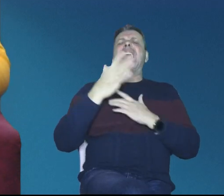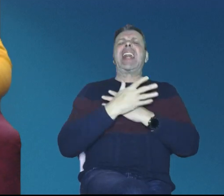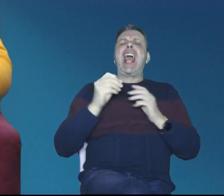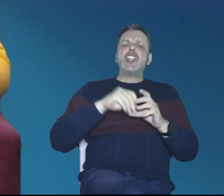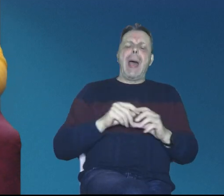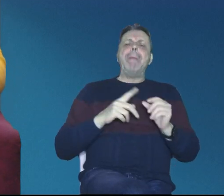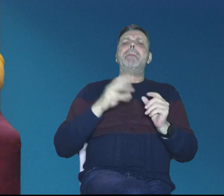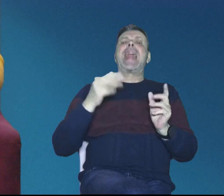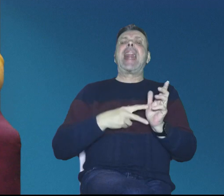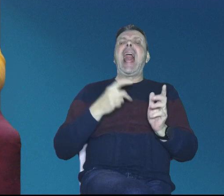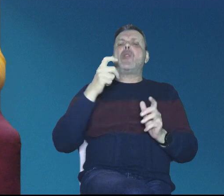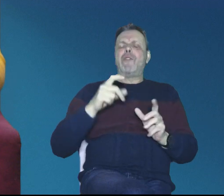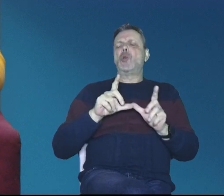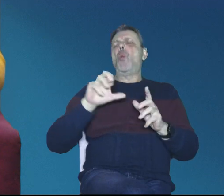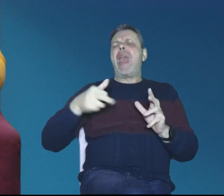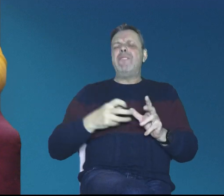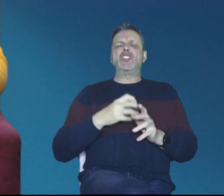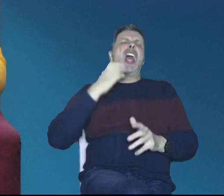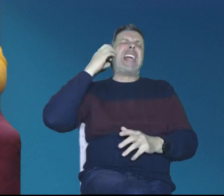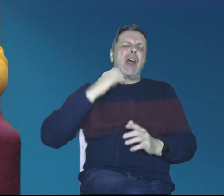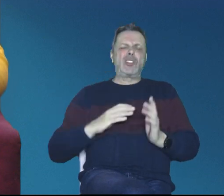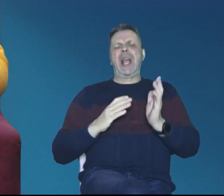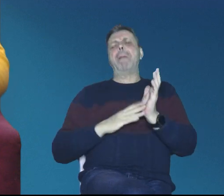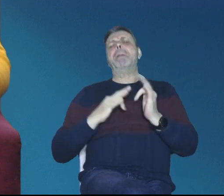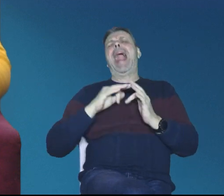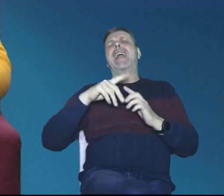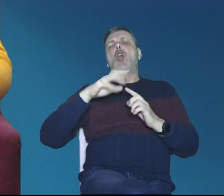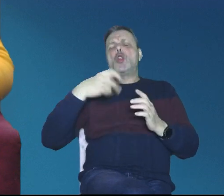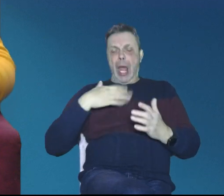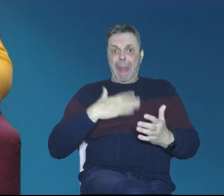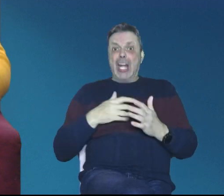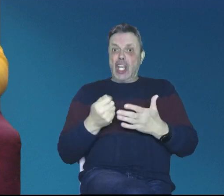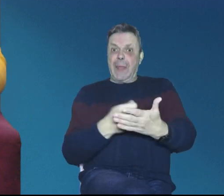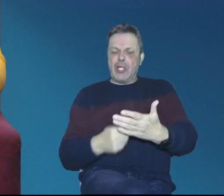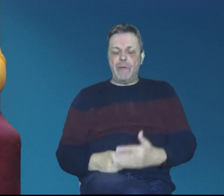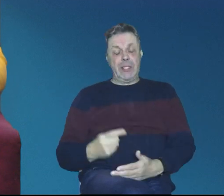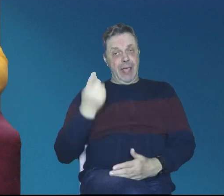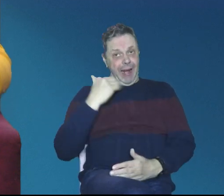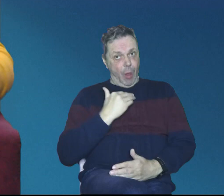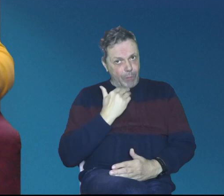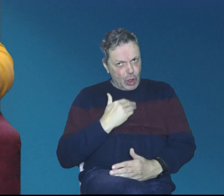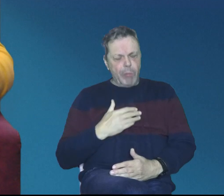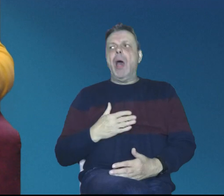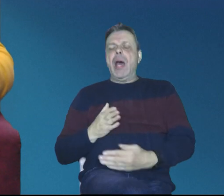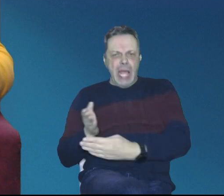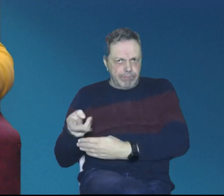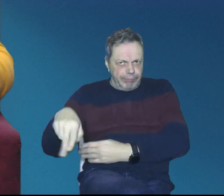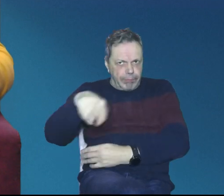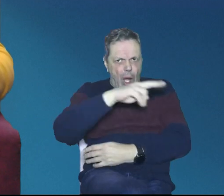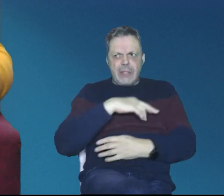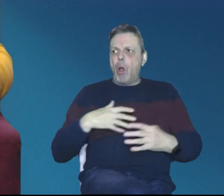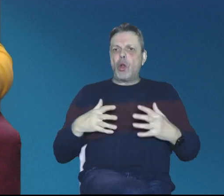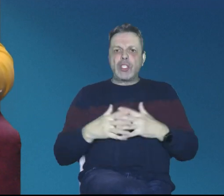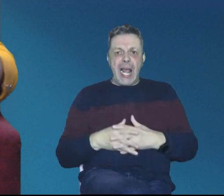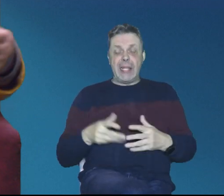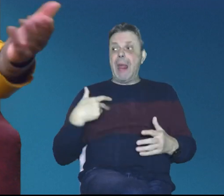i Krležu, i Preradovića, Ujevića, Zagorku, Matoša i tako dalje. Ali obzirom da prolazimo